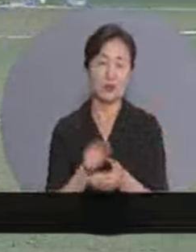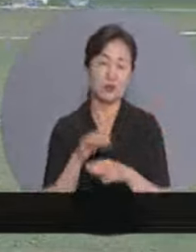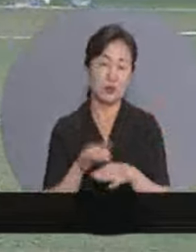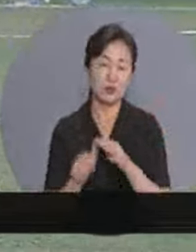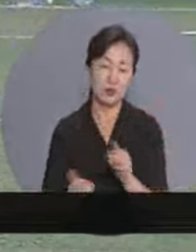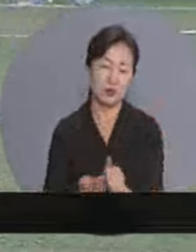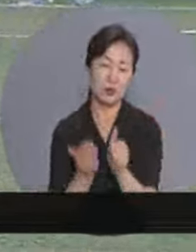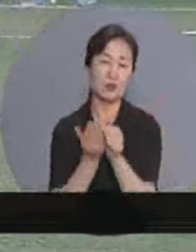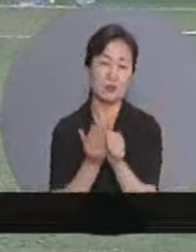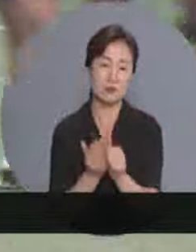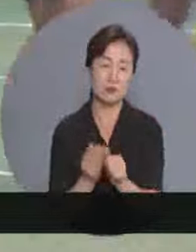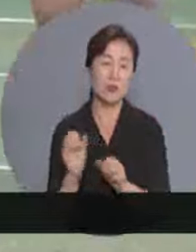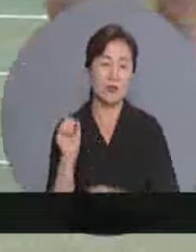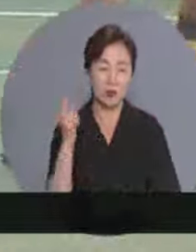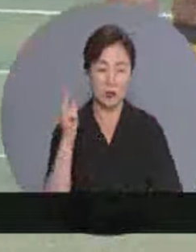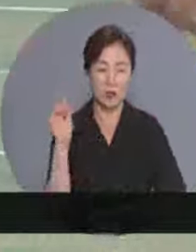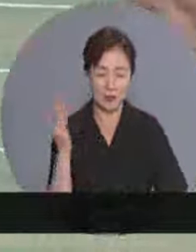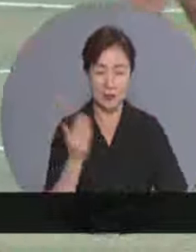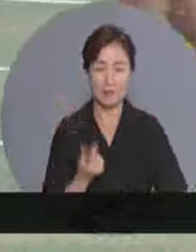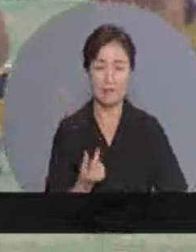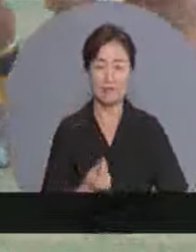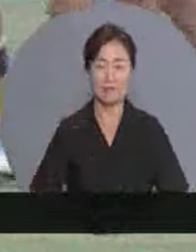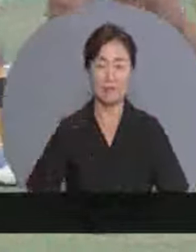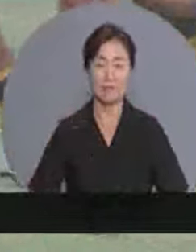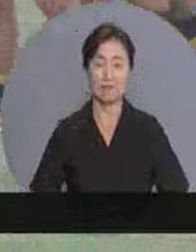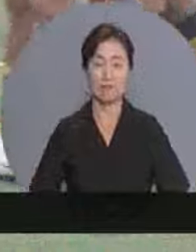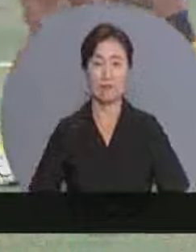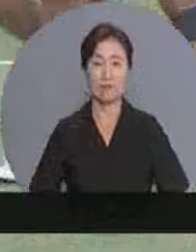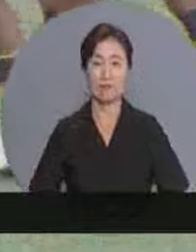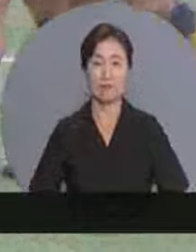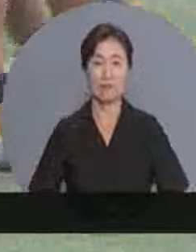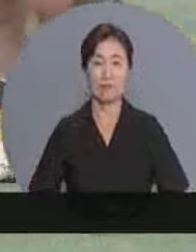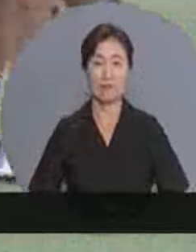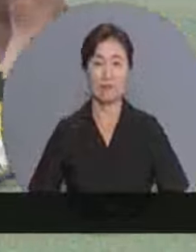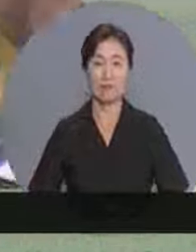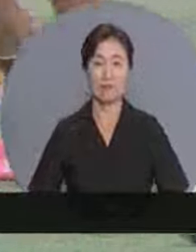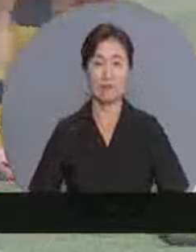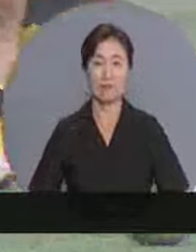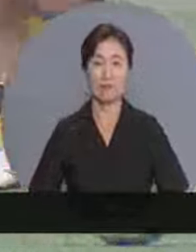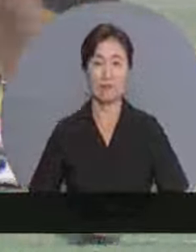키워내는 산실로 자리 잡아가고 있습니다. MBC 뉴스 김담입니다.